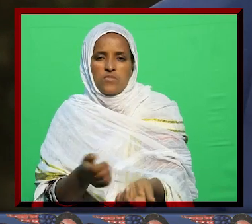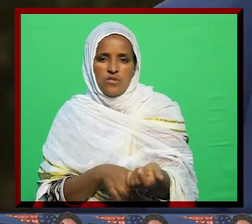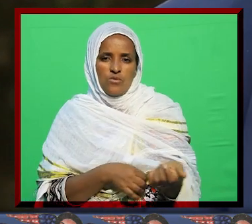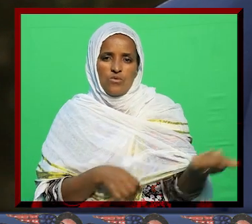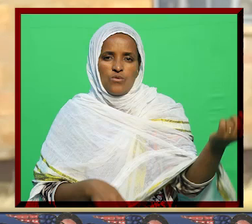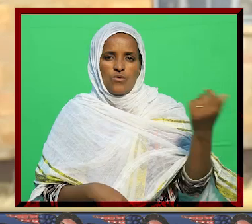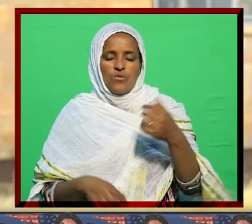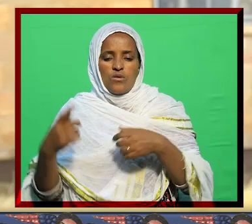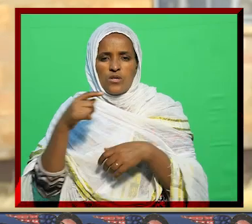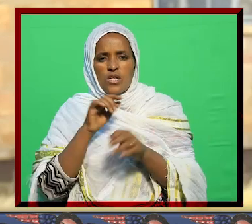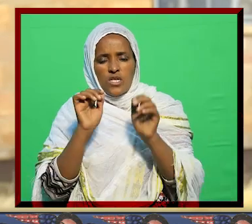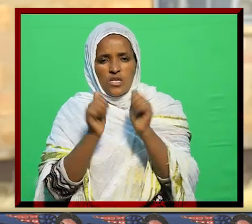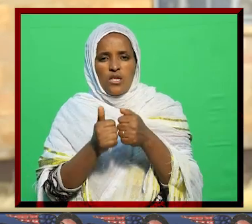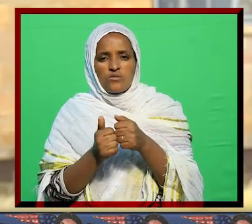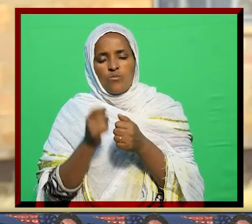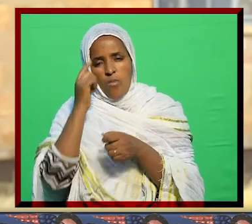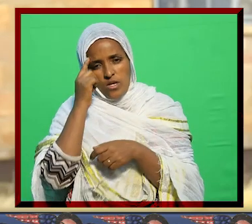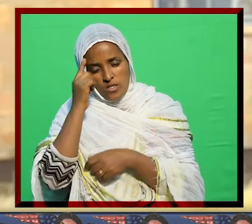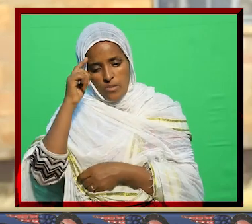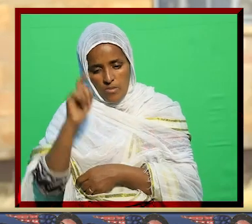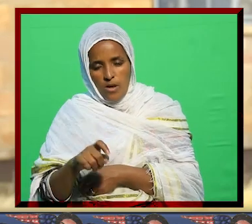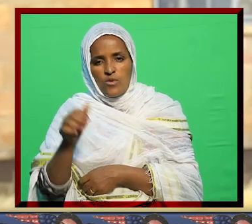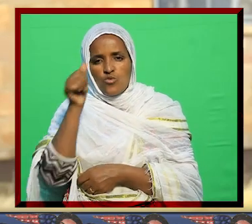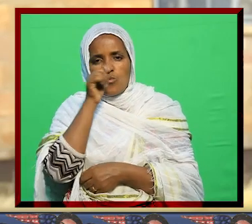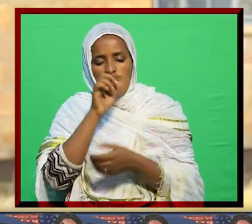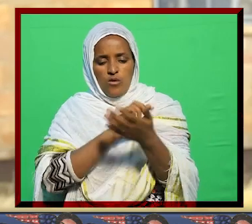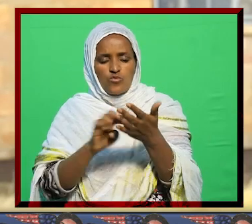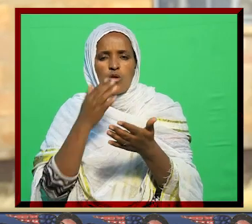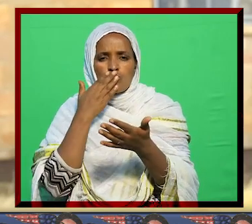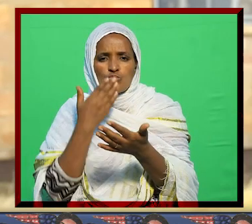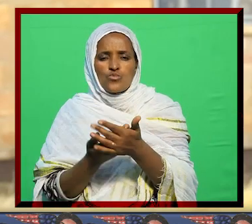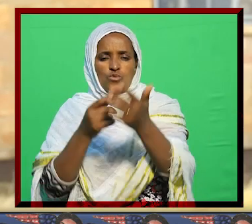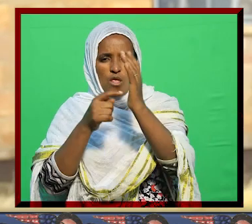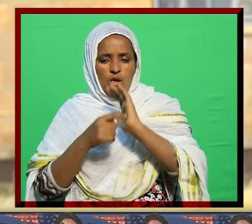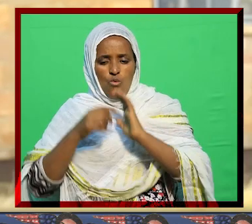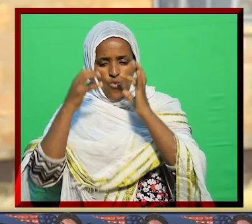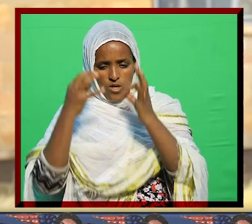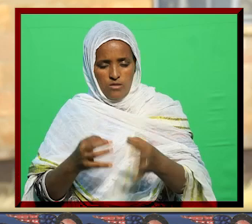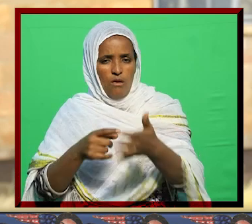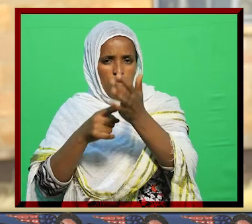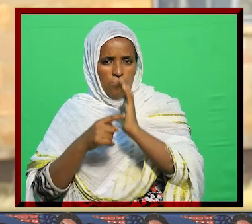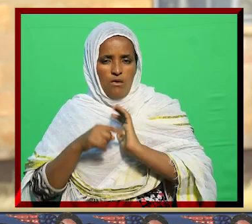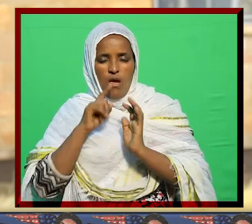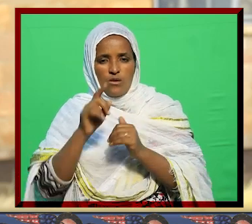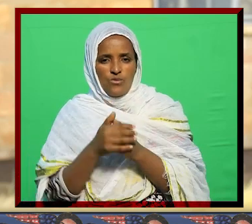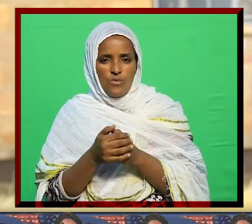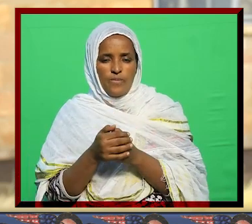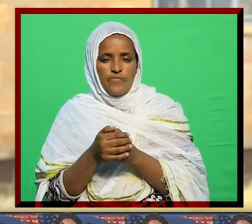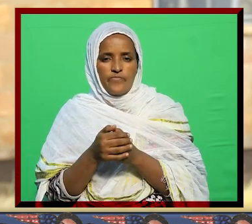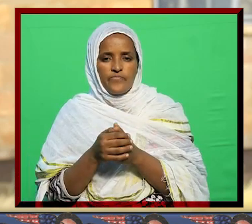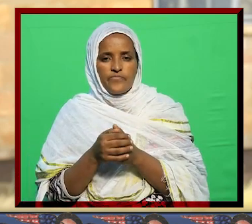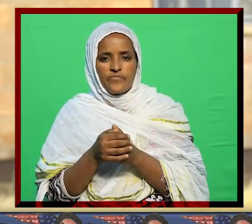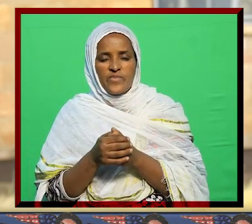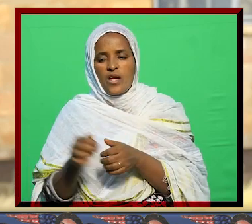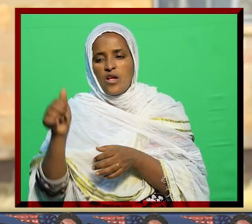መምሰል መከተል። በምን መልኩ ነው ማሳይ በሚገባ ኢትዮጵያውያን ቅዱሳን? ጥሩ ጥያቄ ነው። አሁን ወሳኝም ጥያቄ ነው እና